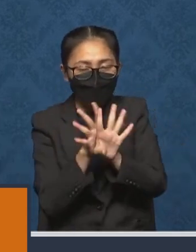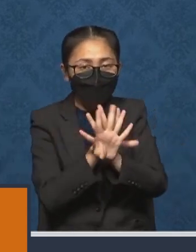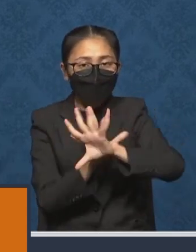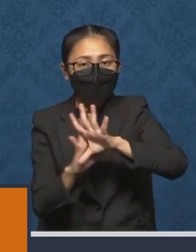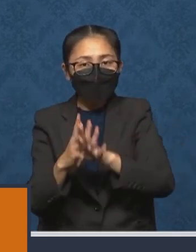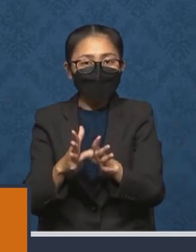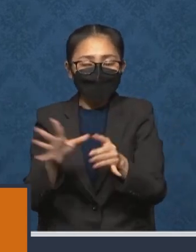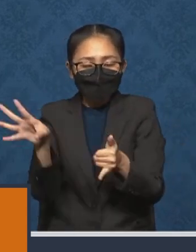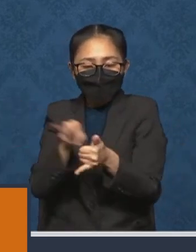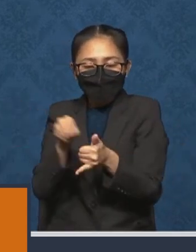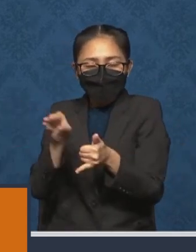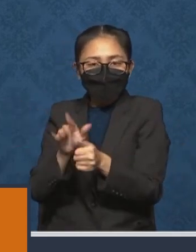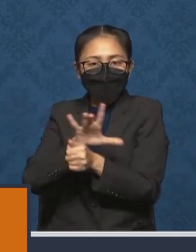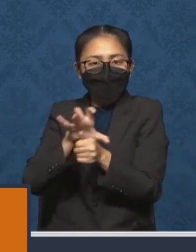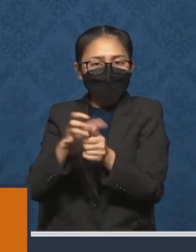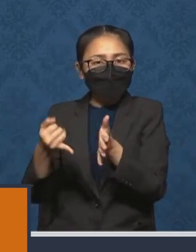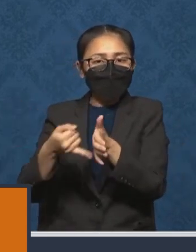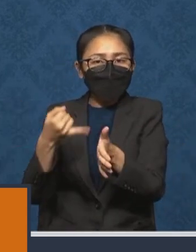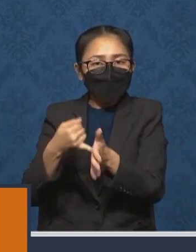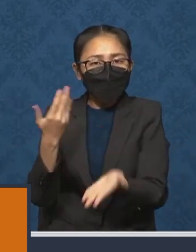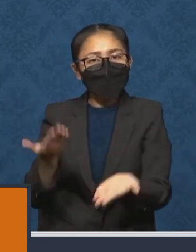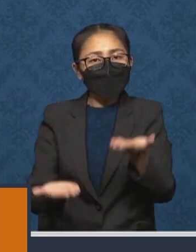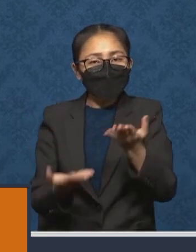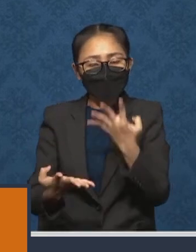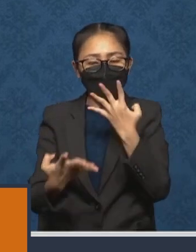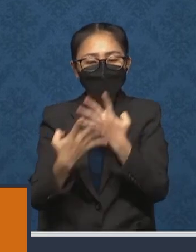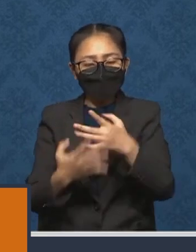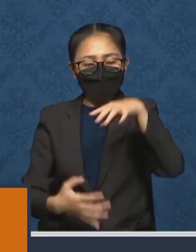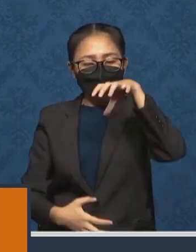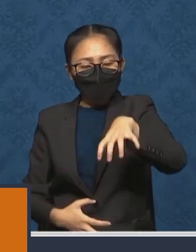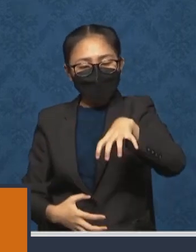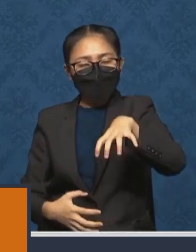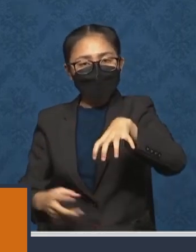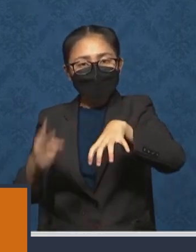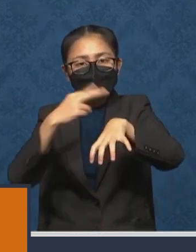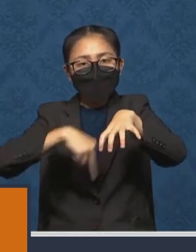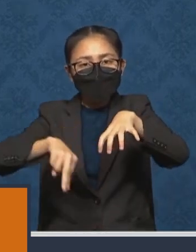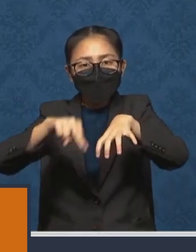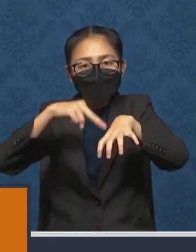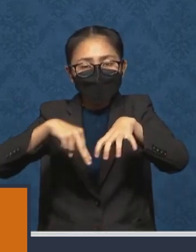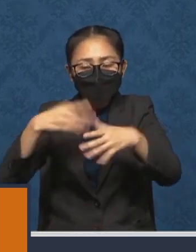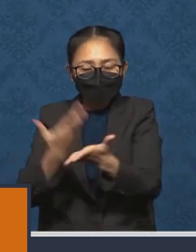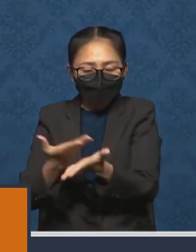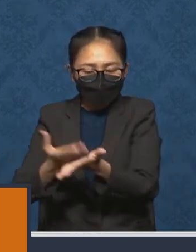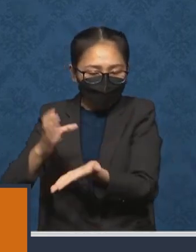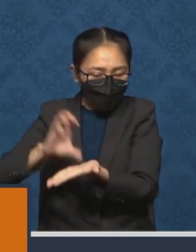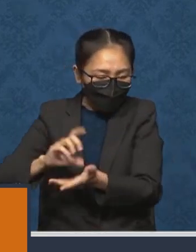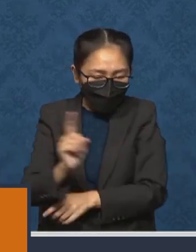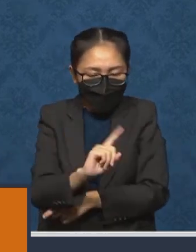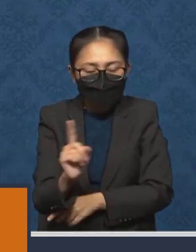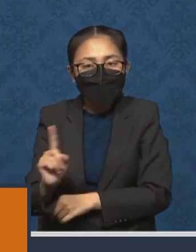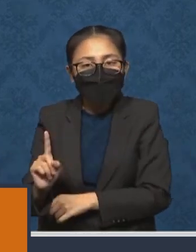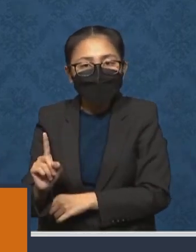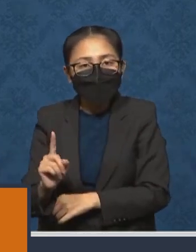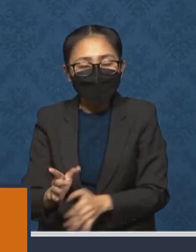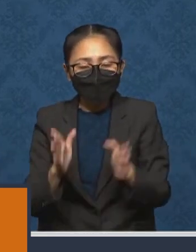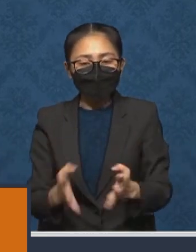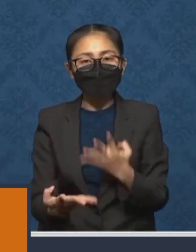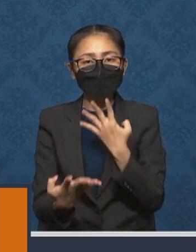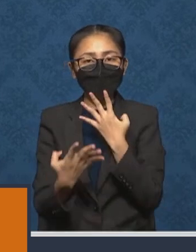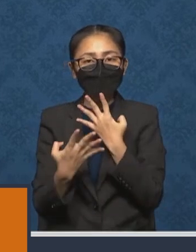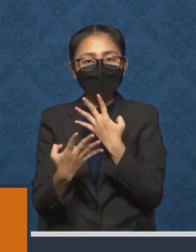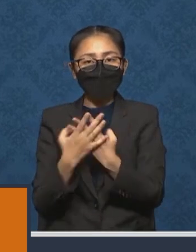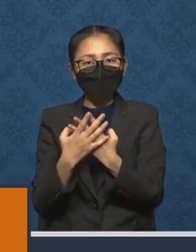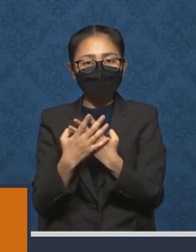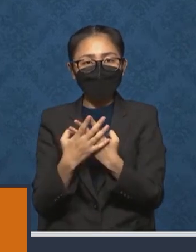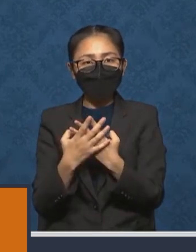ายหรือมีบางเรือนจำไม่สามารถตรวจสอบได้ว่างบประมาณอยู่ตรงส่วนไหนและนักโทษได้รับการป